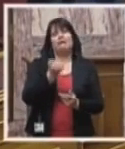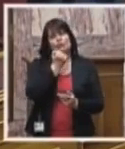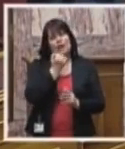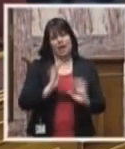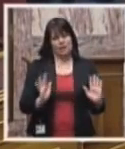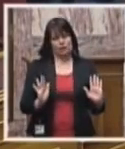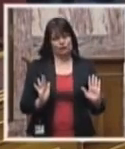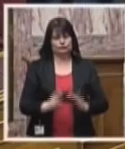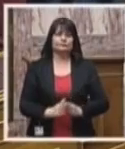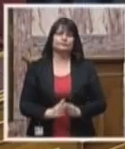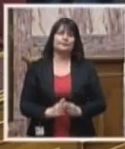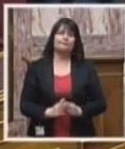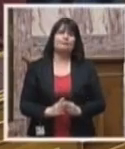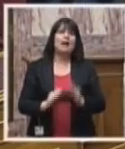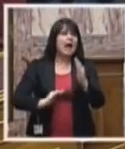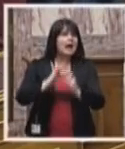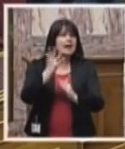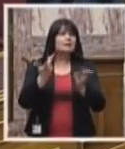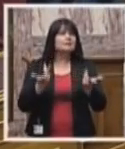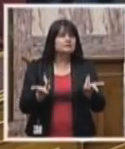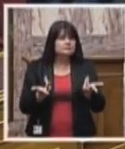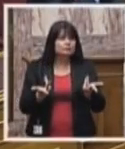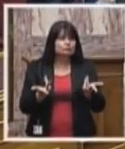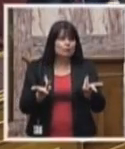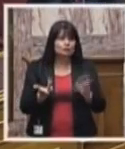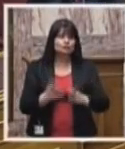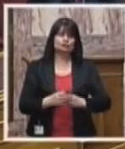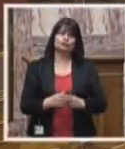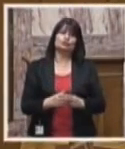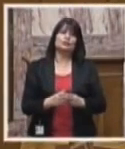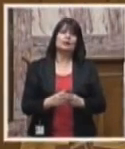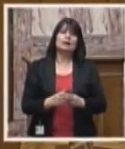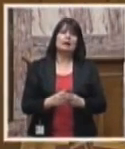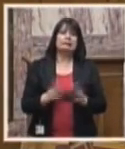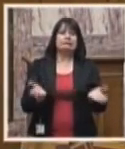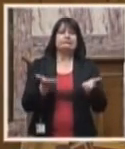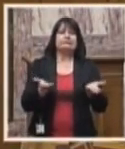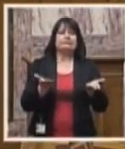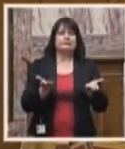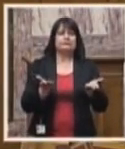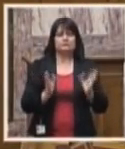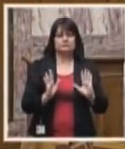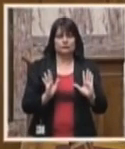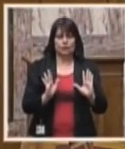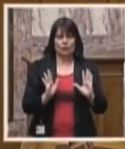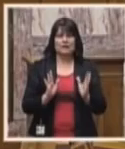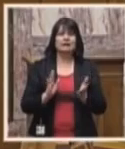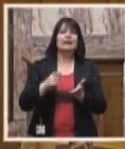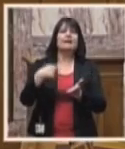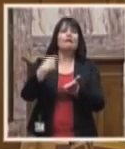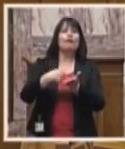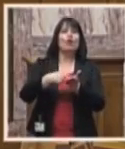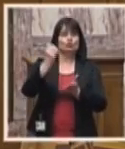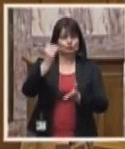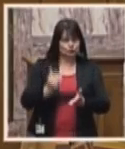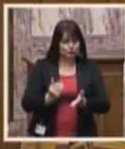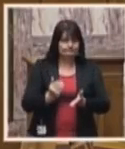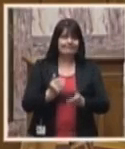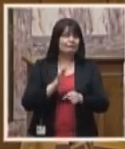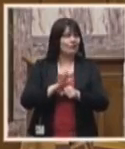Αλλά ανάπτυξη δεν έρχεται με το να ρίξουμε απλώς λεφτά ή να ρίξουμε απλώς τους φόρους, να χαμηλώσουμε τους φόρους.